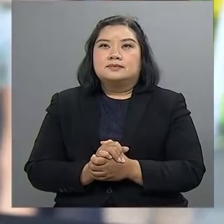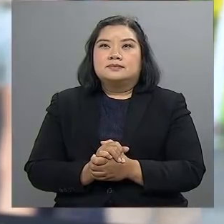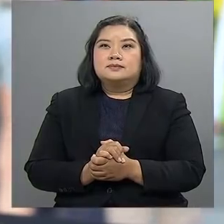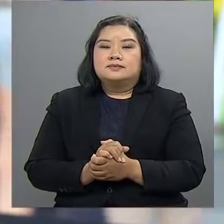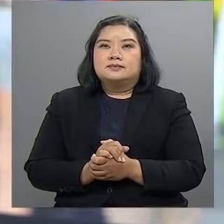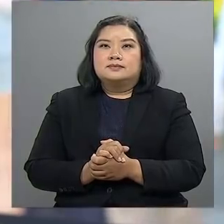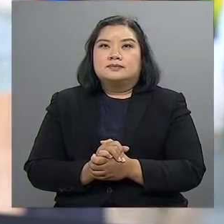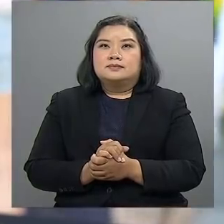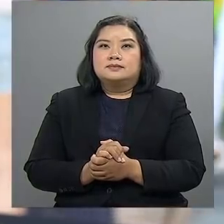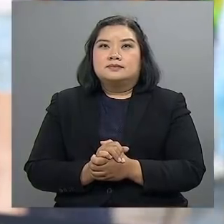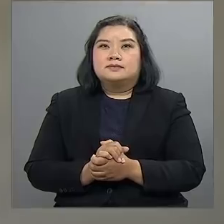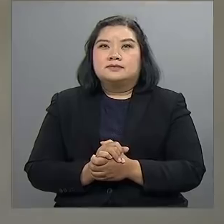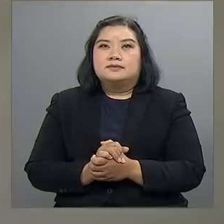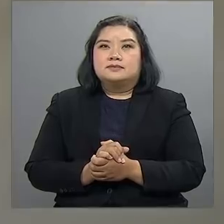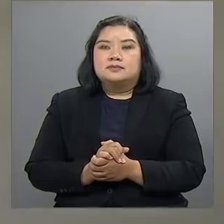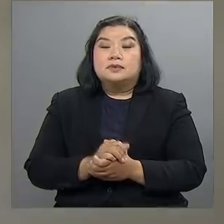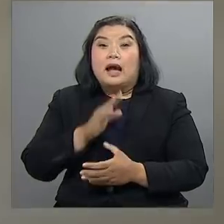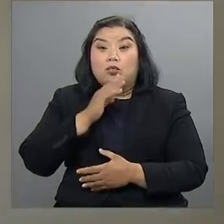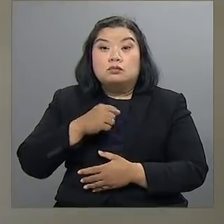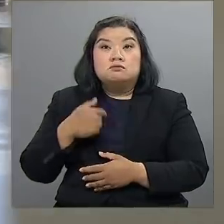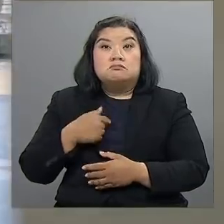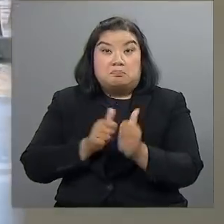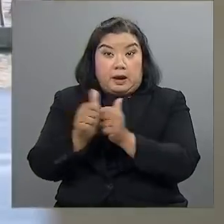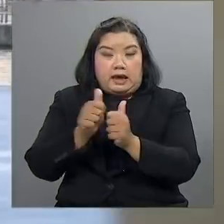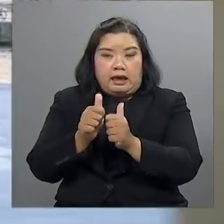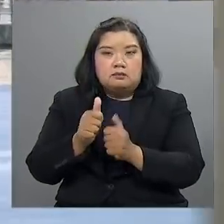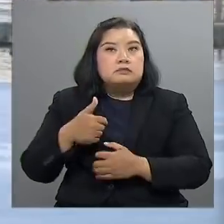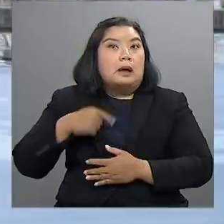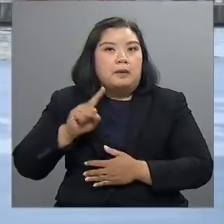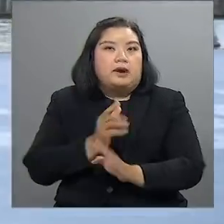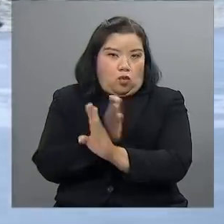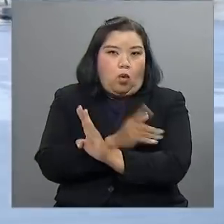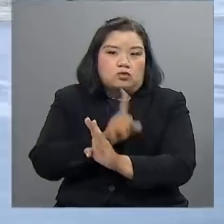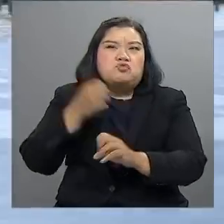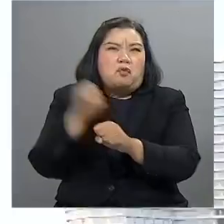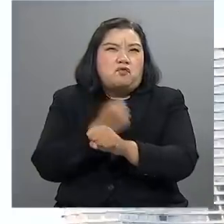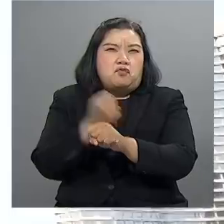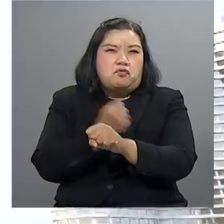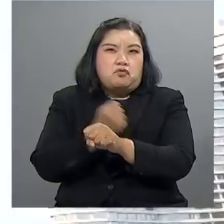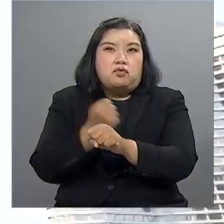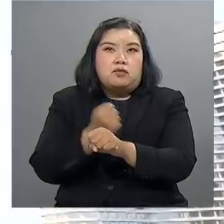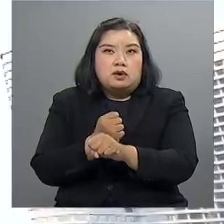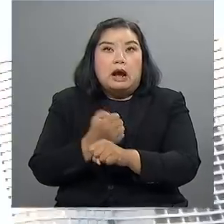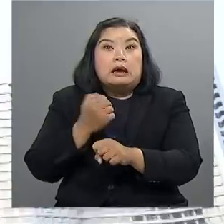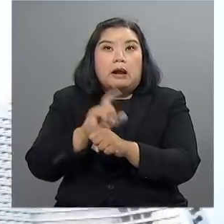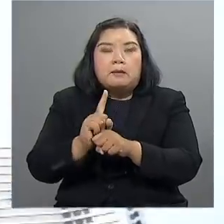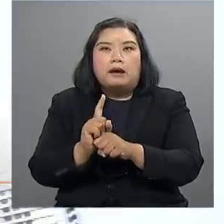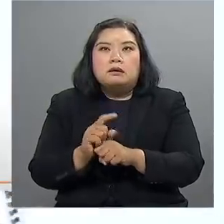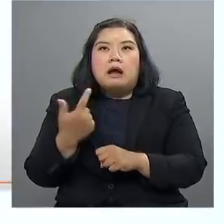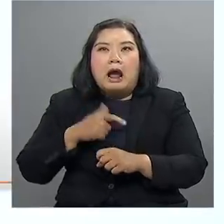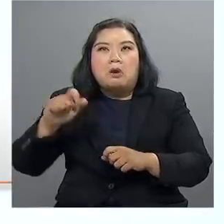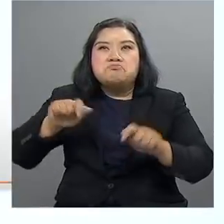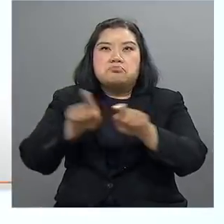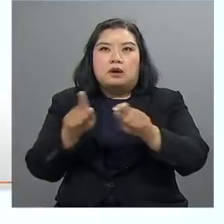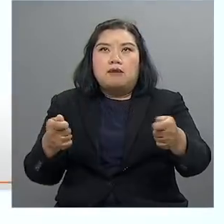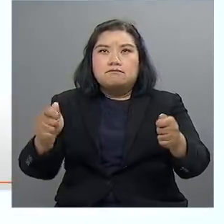อนจะไปแข่งแต่ละครั้งการฝึกฝนน่ะค่อนข้างจะหนักมากเพราะการบินให้เราเสมอให้เท่ากันหมดให้ช่องไฟแต่ละตัวที่มันห่